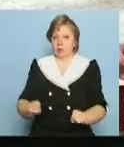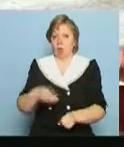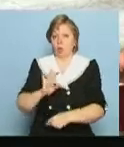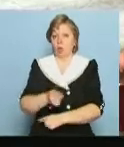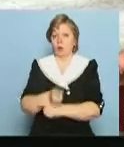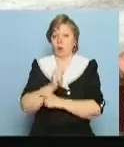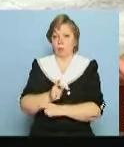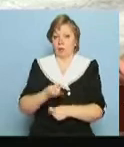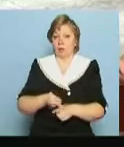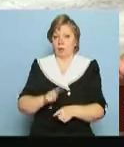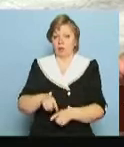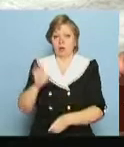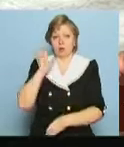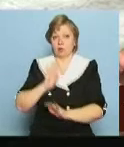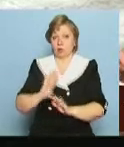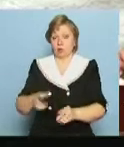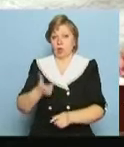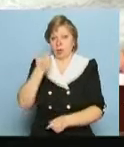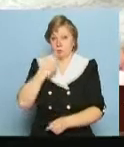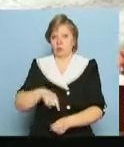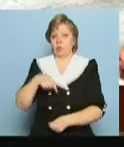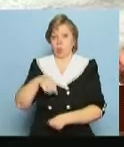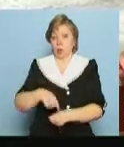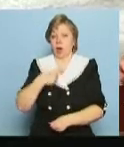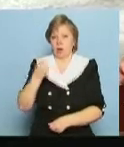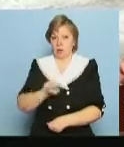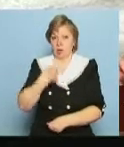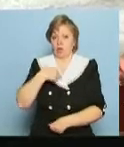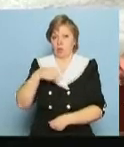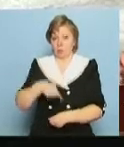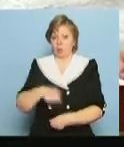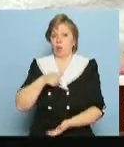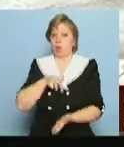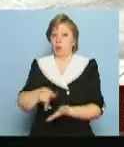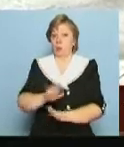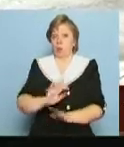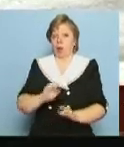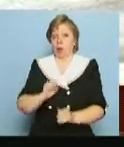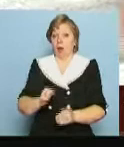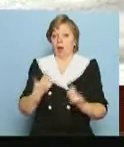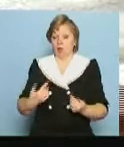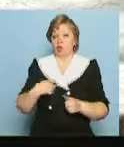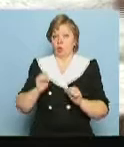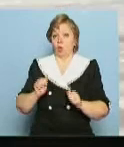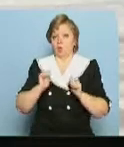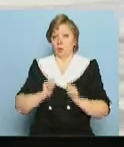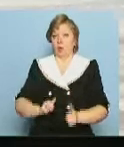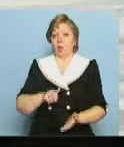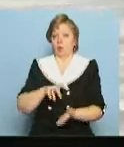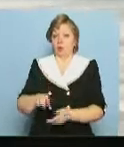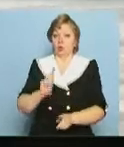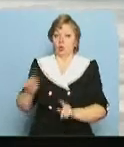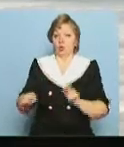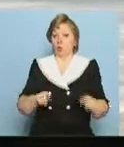сам уже себе хозяин. Когда я почувствую уже, что нельзя, тогда я не пойду. А сейчас я спокойно могу ходить. Хоть туда, хоть куда.